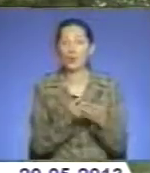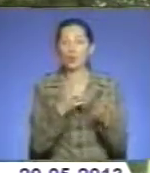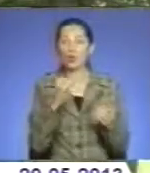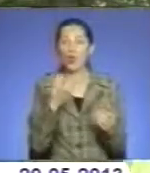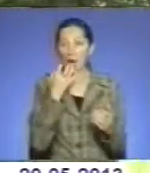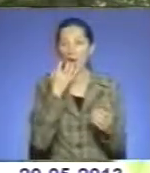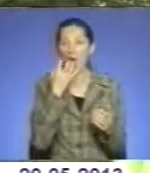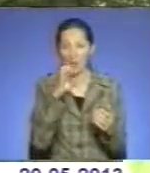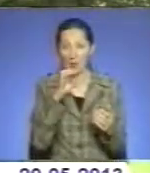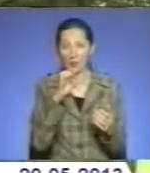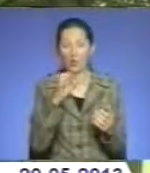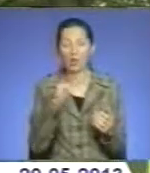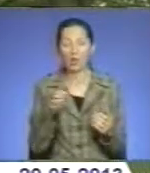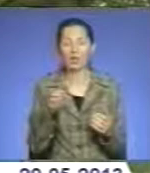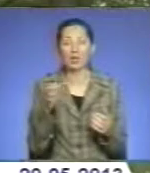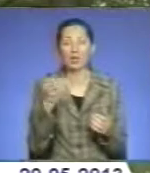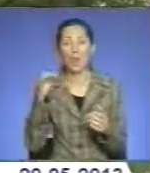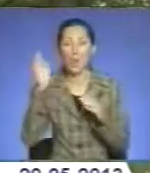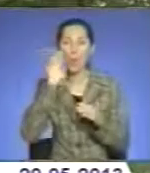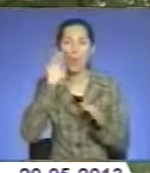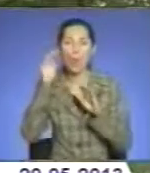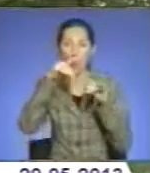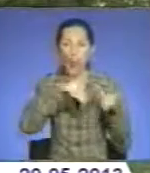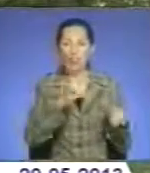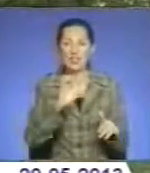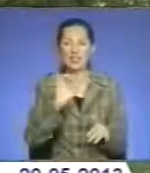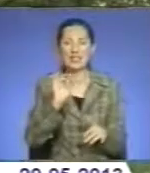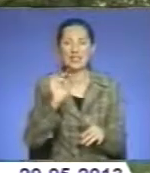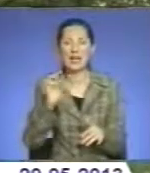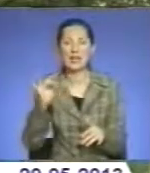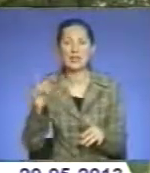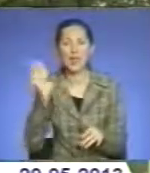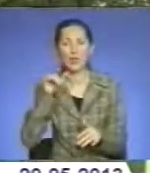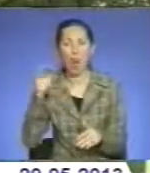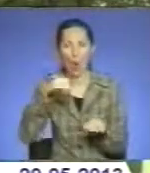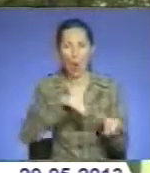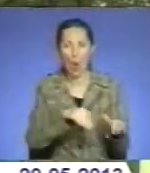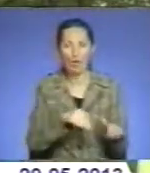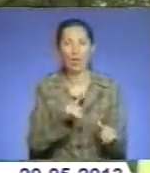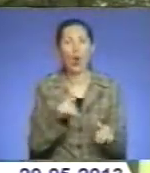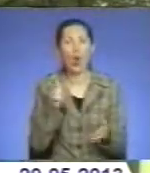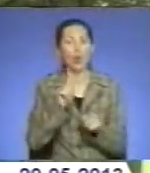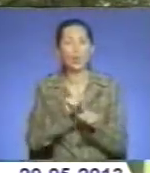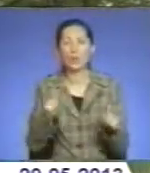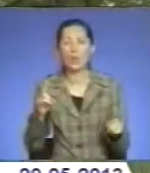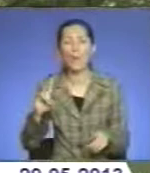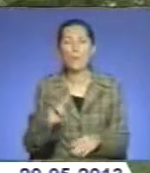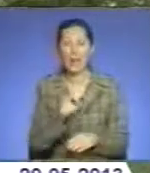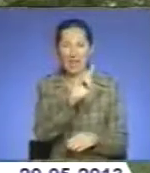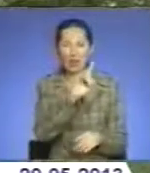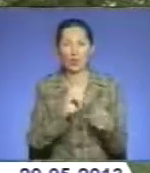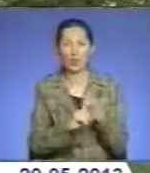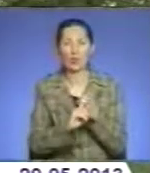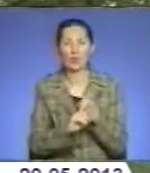або це Середземномор'я, або Середземне море, або ще де. Десь кудись, особливо перельоти, оті от пов'язані з